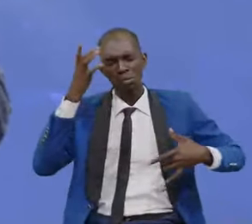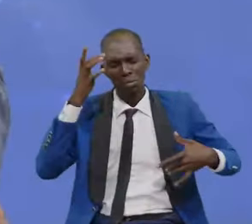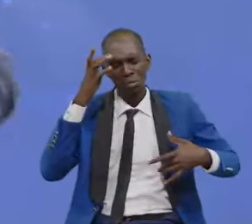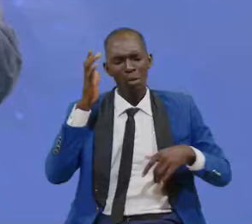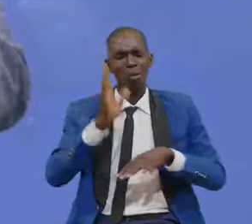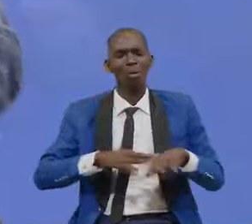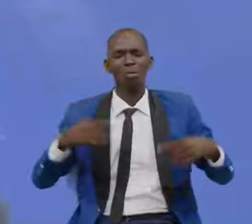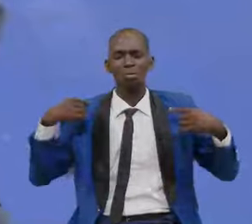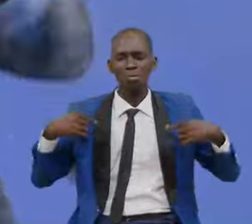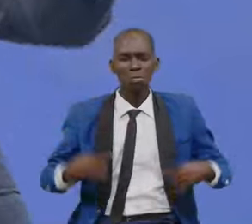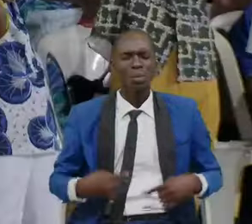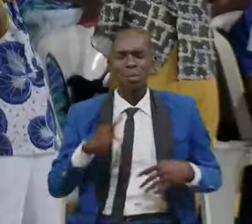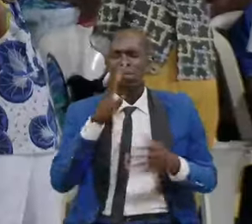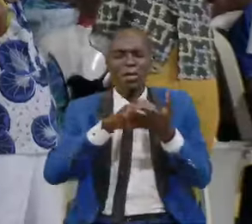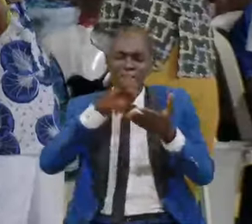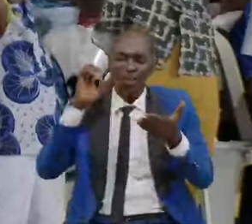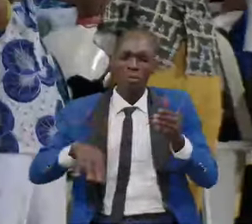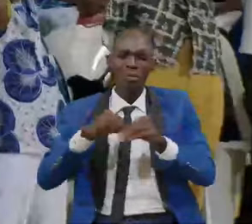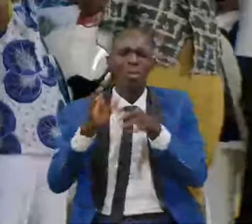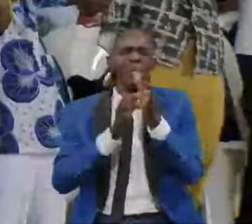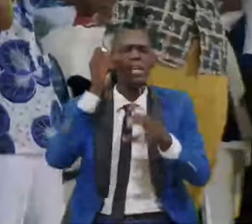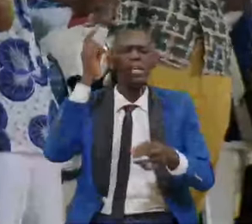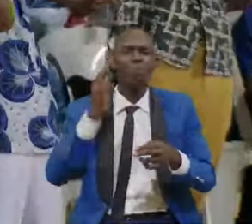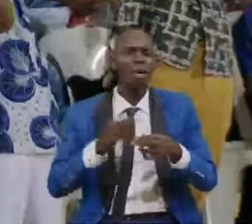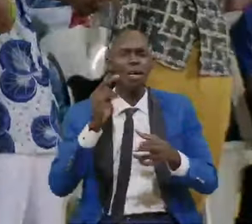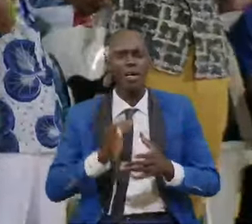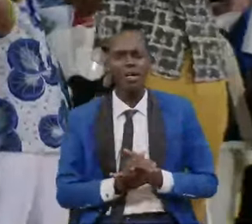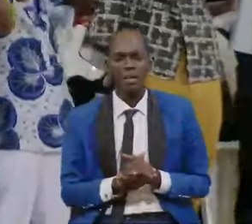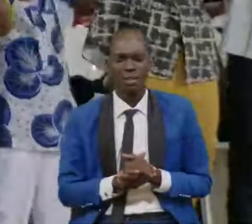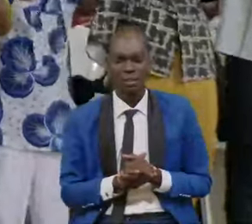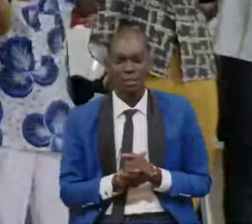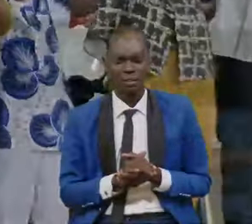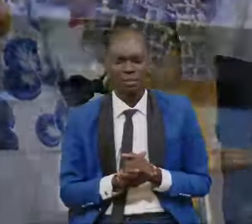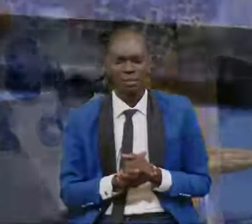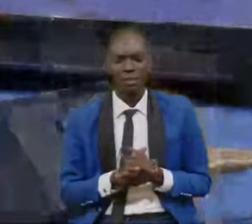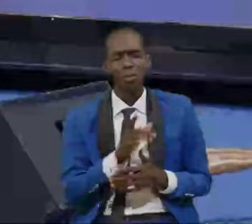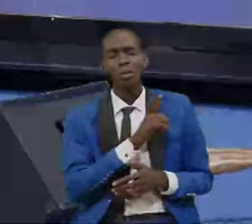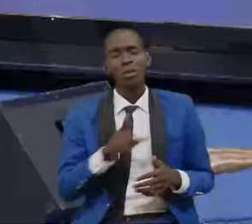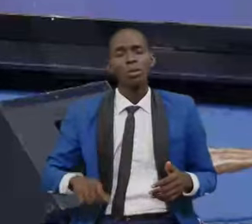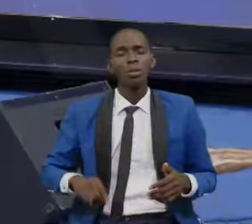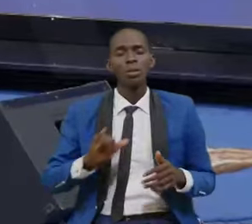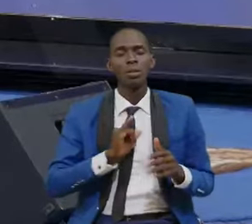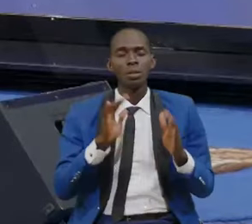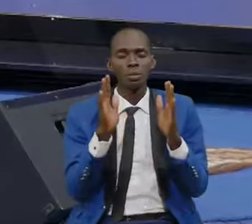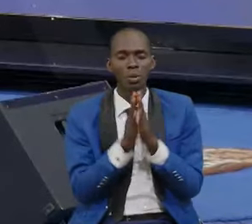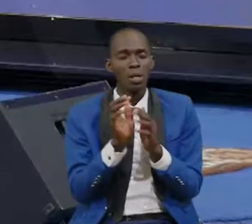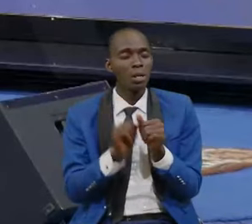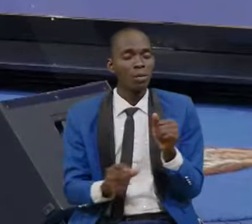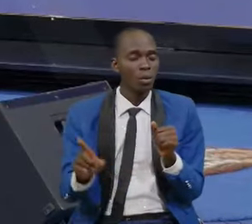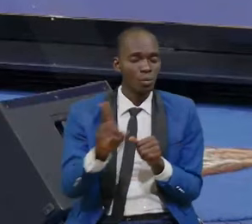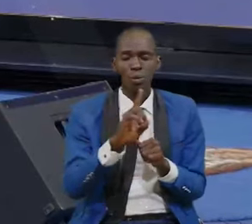appelle maladie, soyez ôtés au nom de Jésus. Seigneur, je prie,